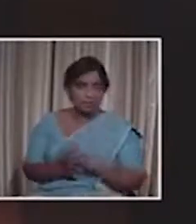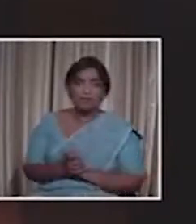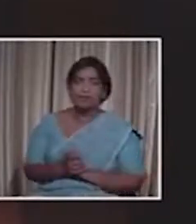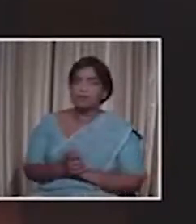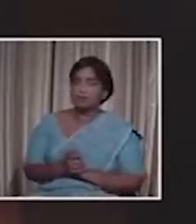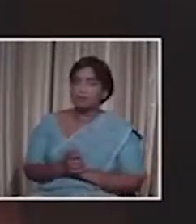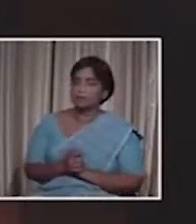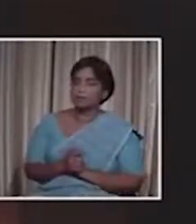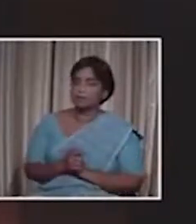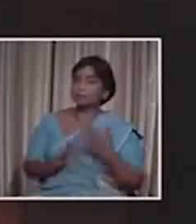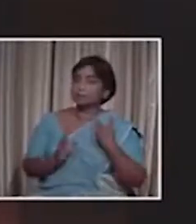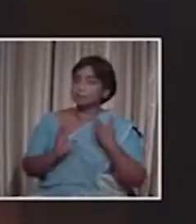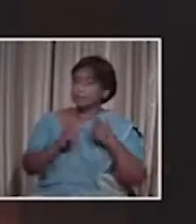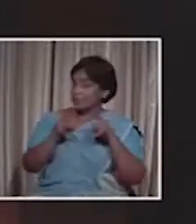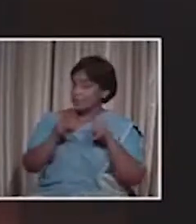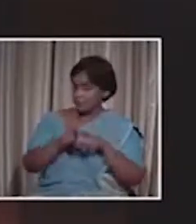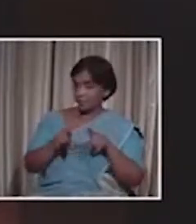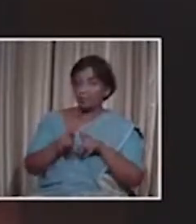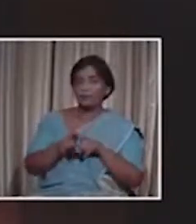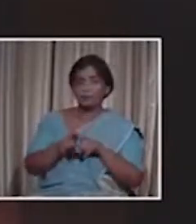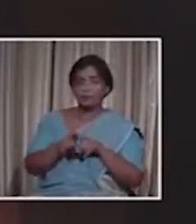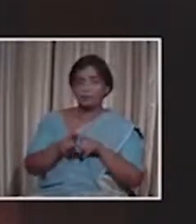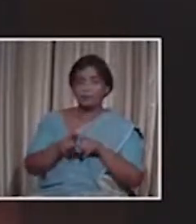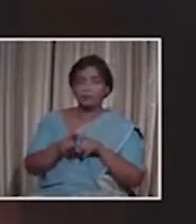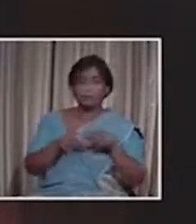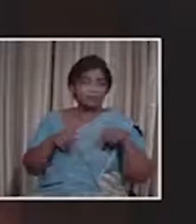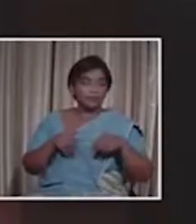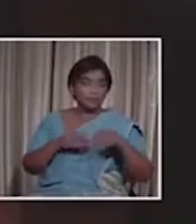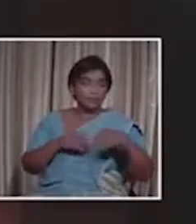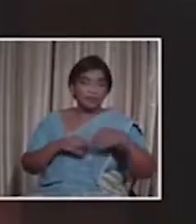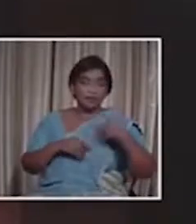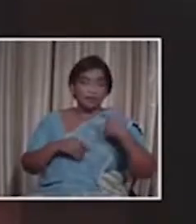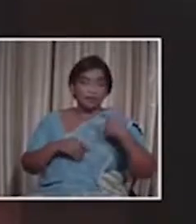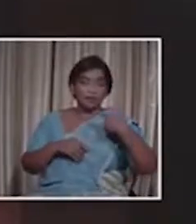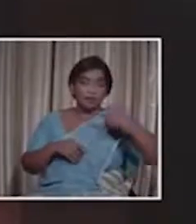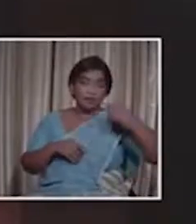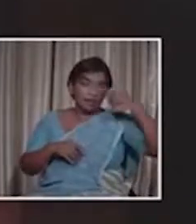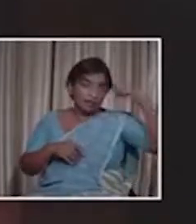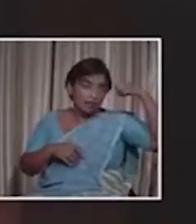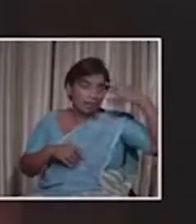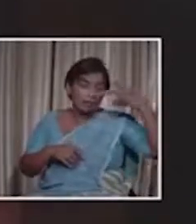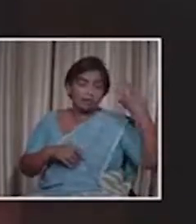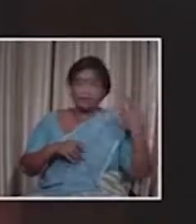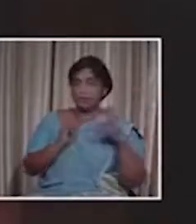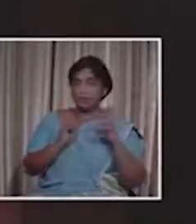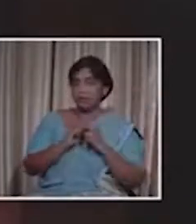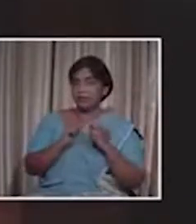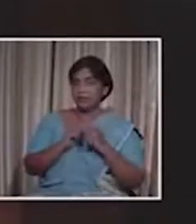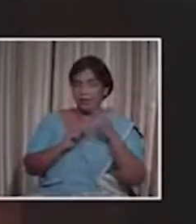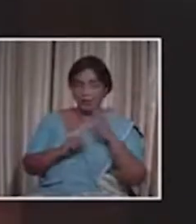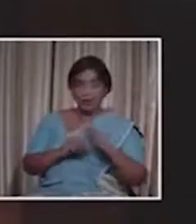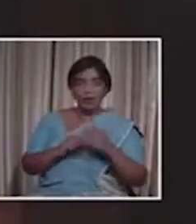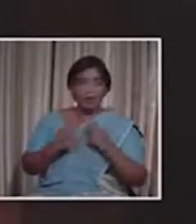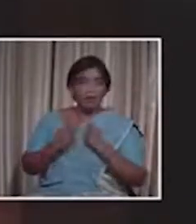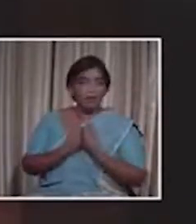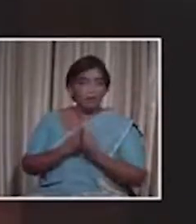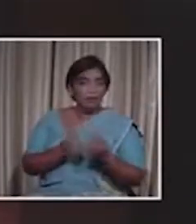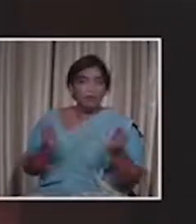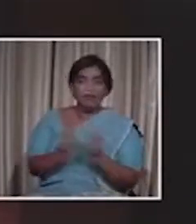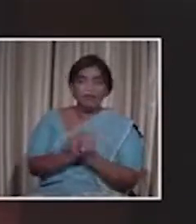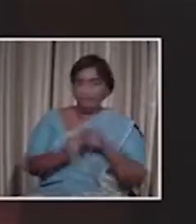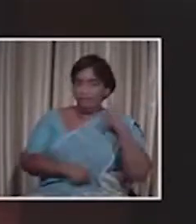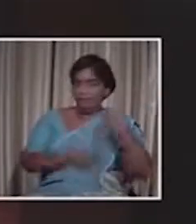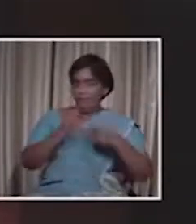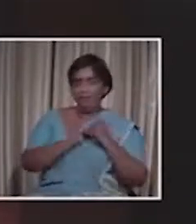பிரச்சனைகளுக்கு இதுவரையில் எந்த தீர்வும் இல்லை. மேலும் சுற்றுலா மற்றும் கட்டட நிர்மாணம் உள்ளிட்ட துறைகள் நாட்டின் வளர்ச்சிக்கு தேவையான துறைகளாகும். இவ்வாறாக